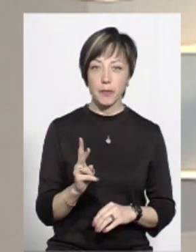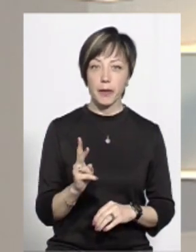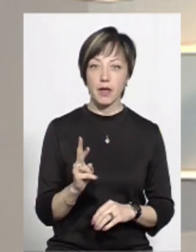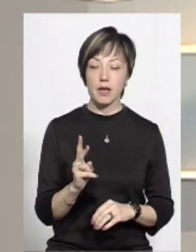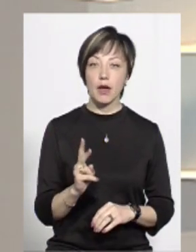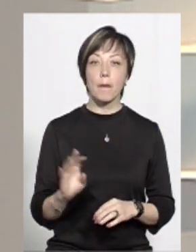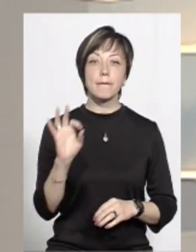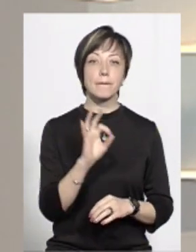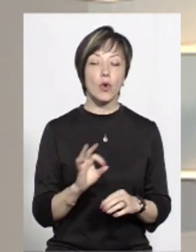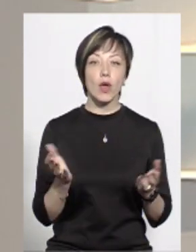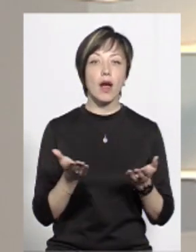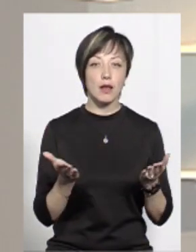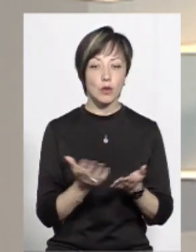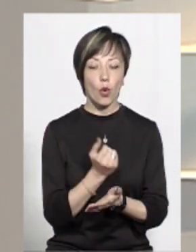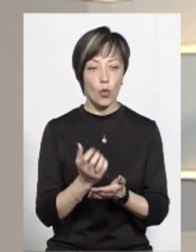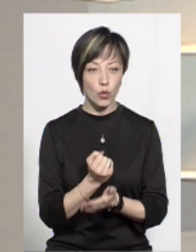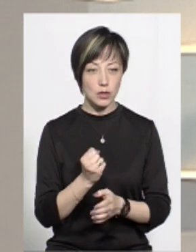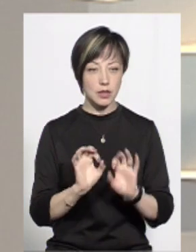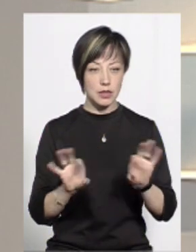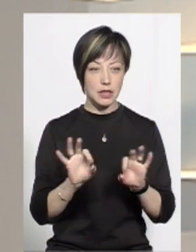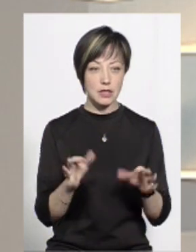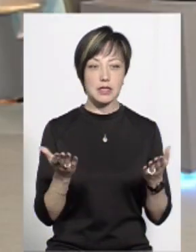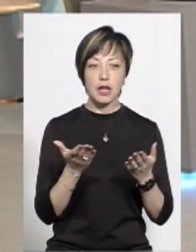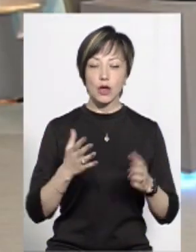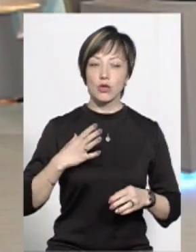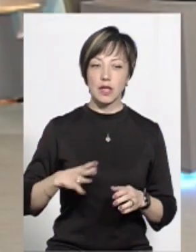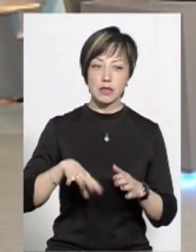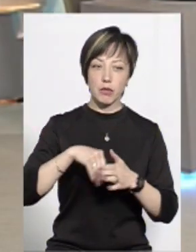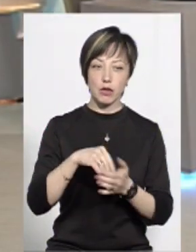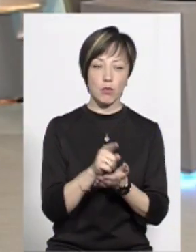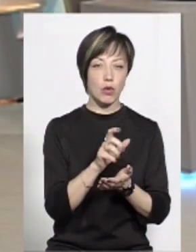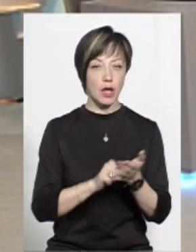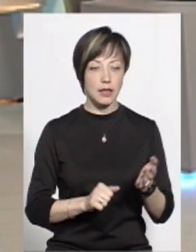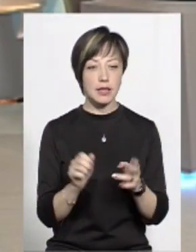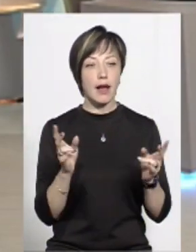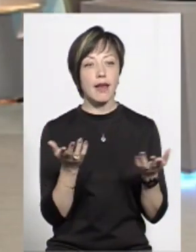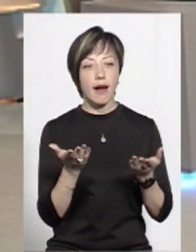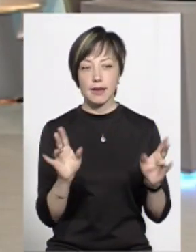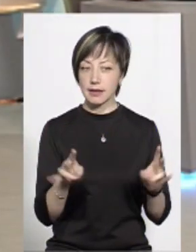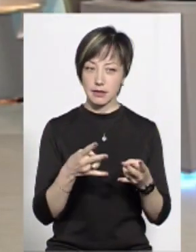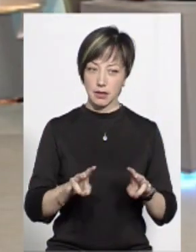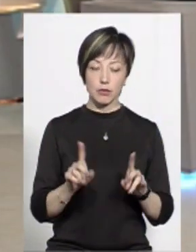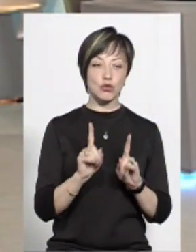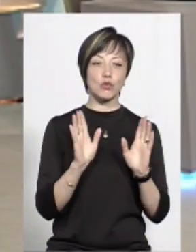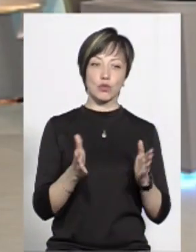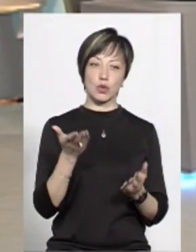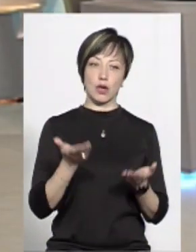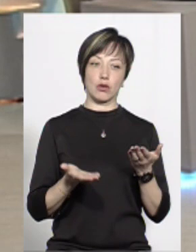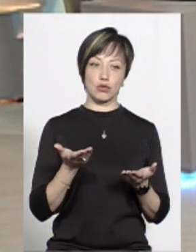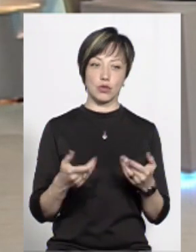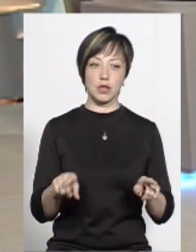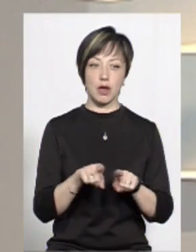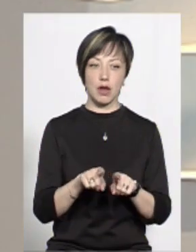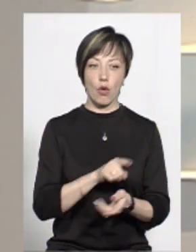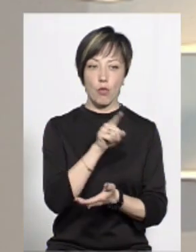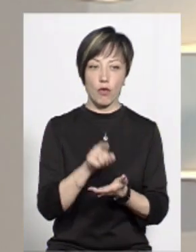мову. Про які доходи йдеться, з яких доведеться сплачувати податок, а з яких ні? І що буде, якщо